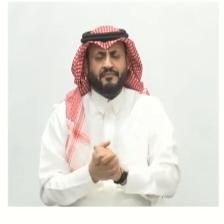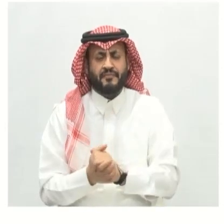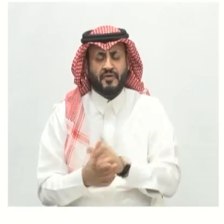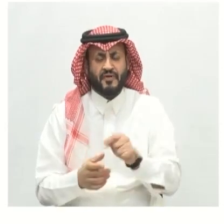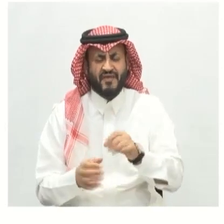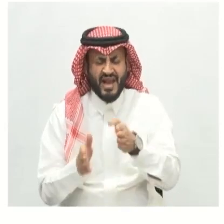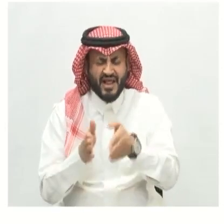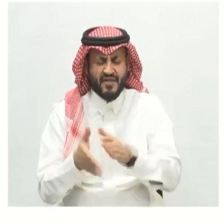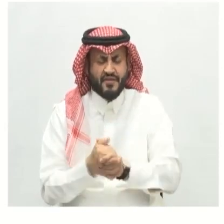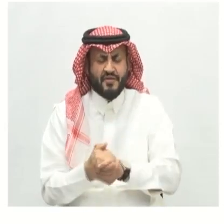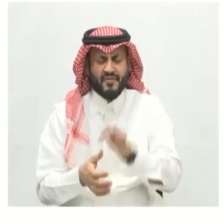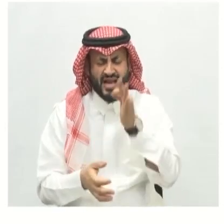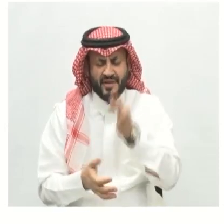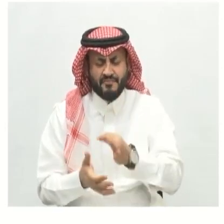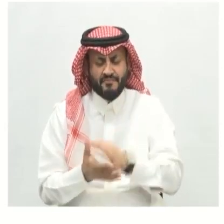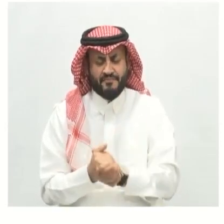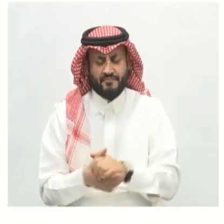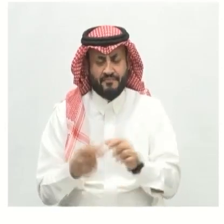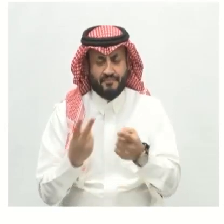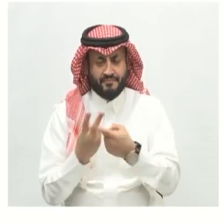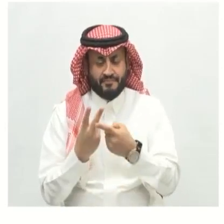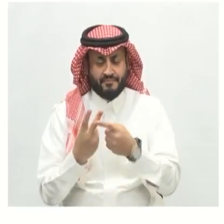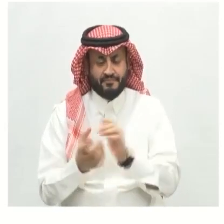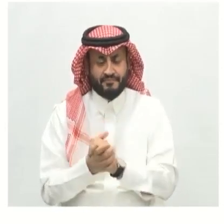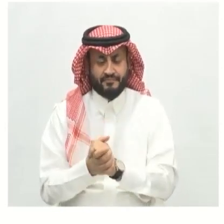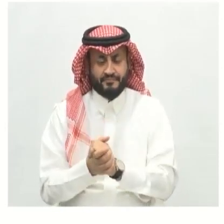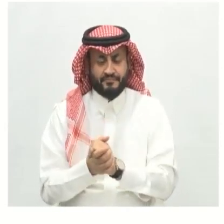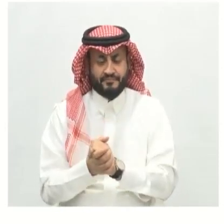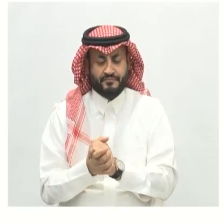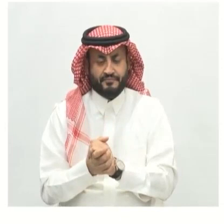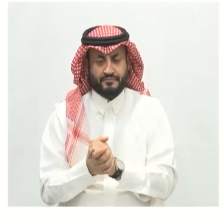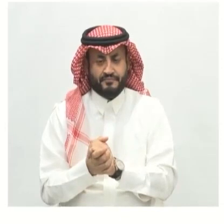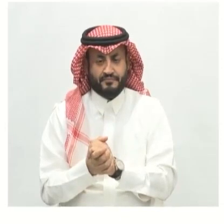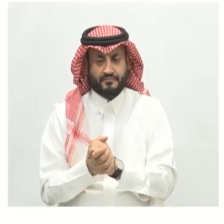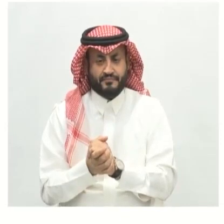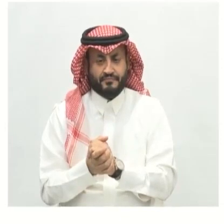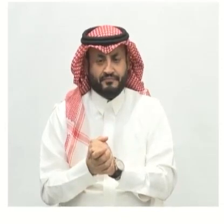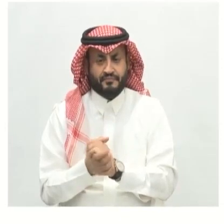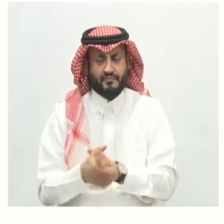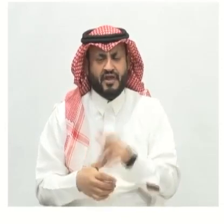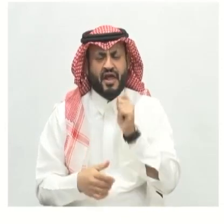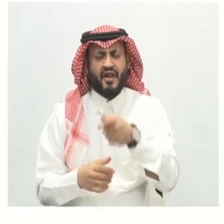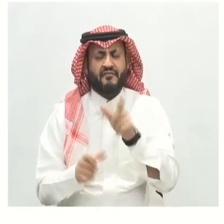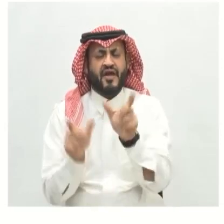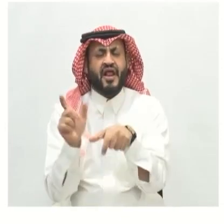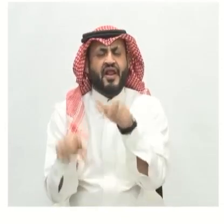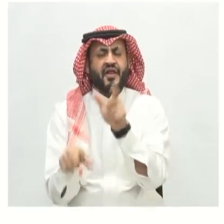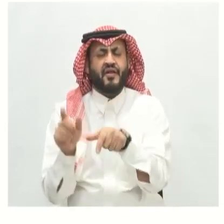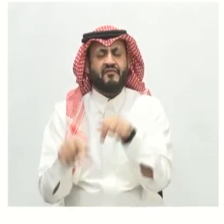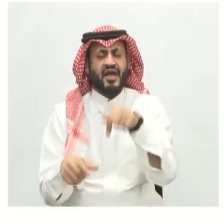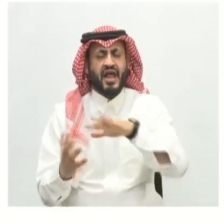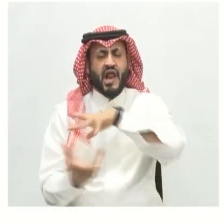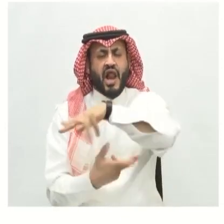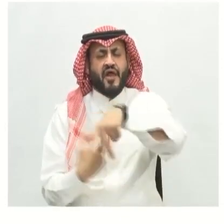غايه الاعجاز ثانيا بارك الله فيكم استخلاف الانسان في الارض وهي وسيله